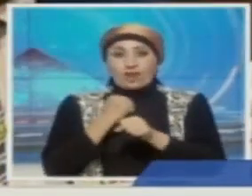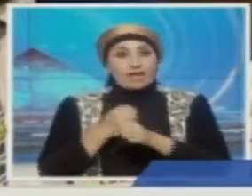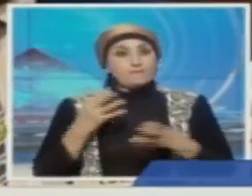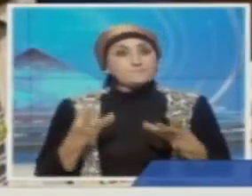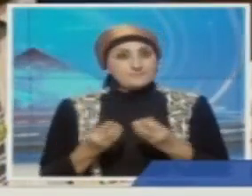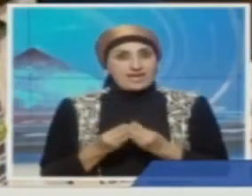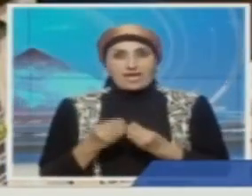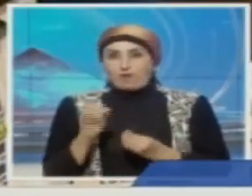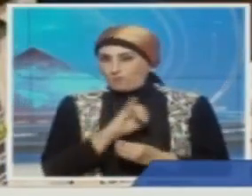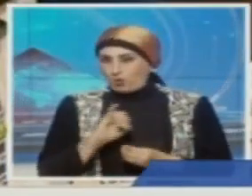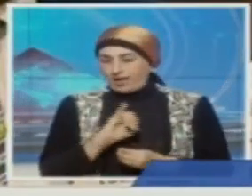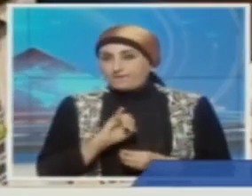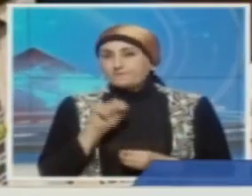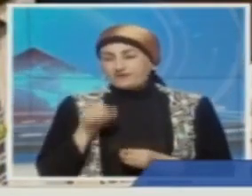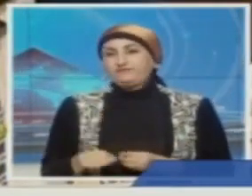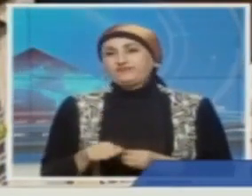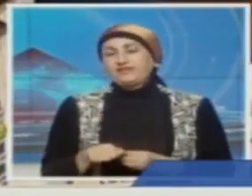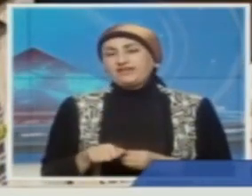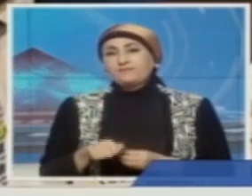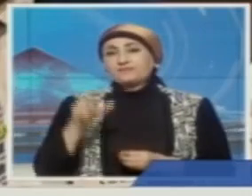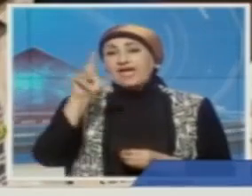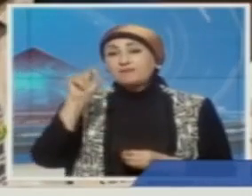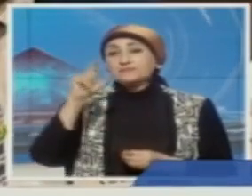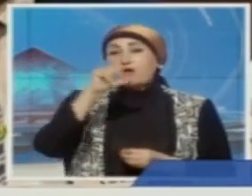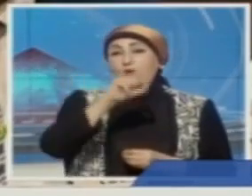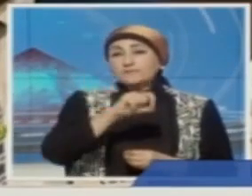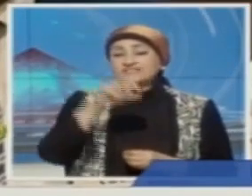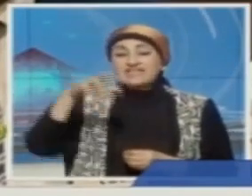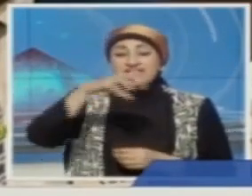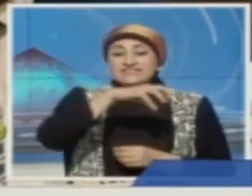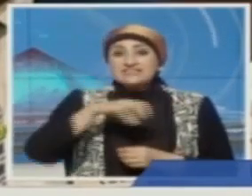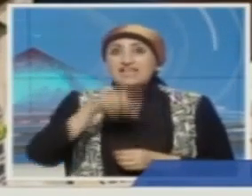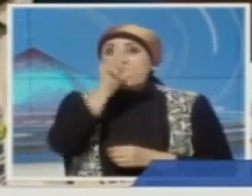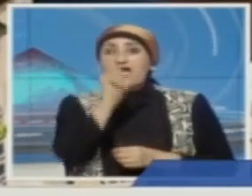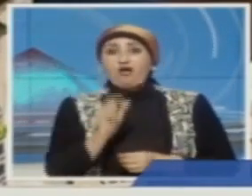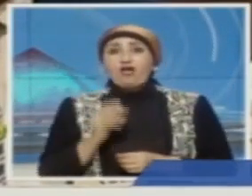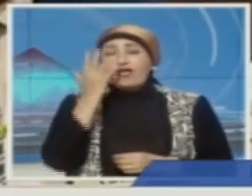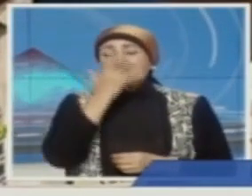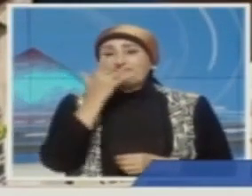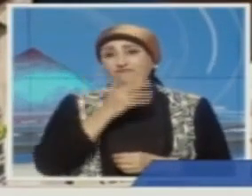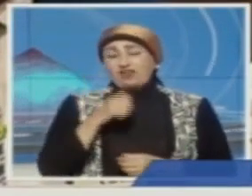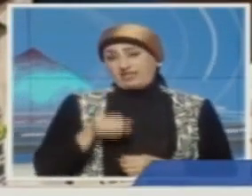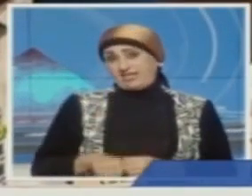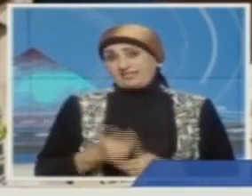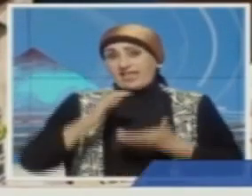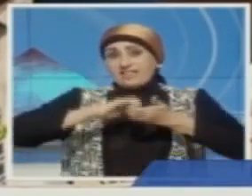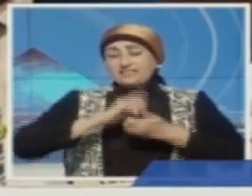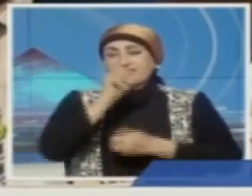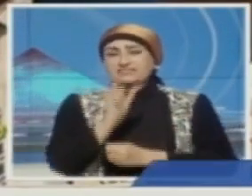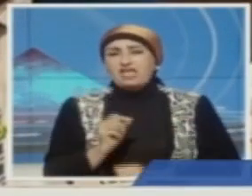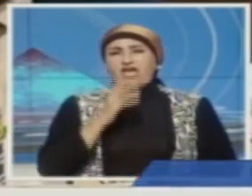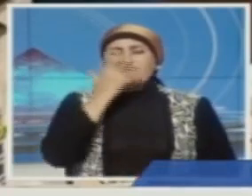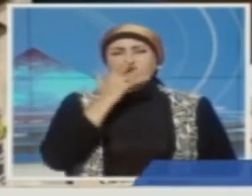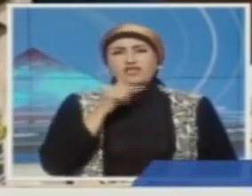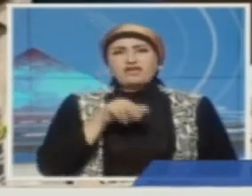الاقطاب لمحاوله اجتذاب اكثر من 55 دوله هي قوام الاتحاد الافريقي يمثلوا ربع عدد اعضاء الجمعيه